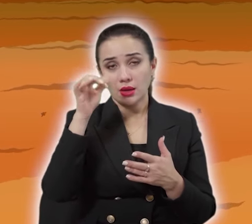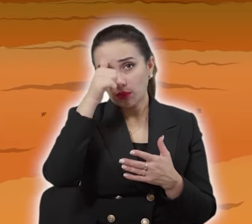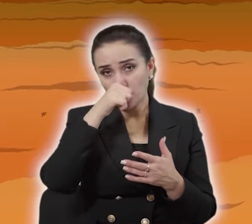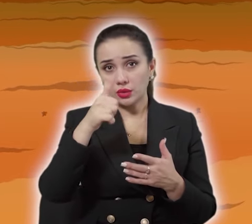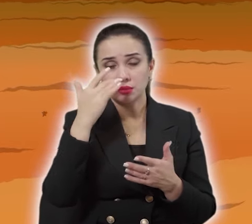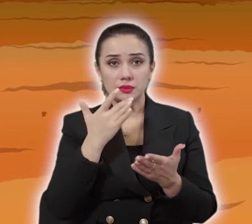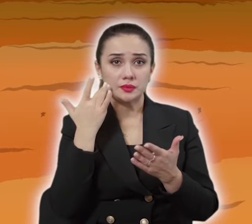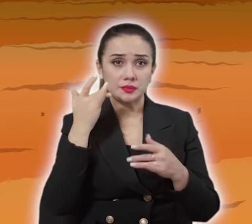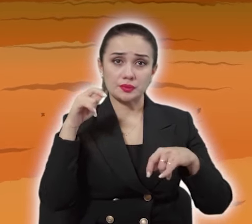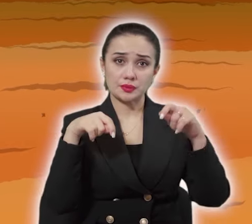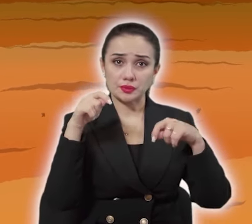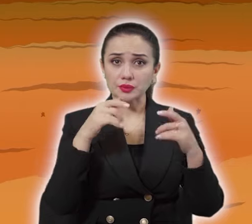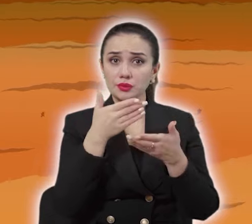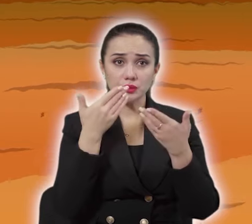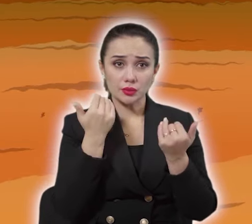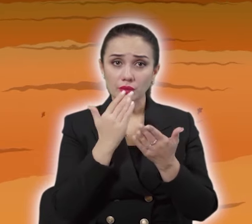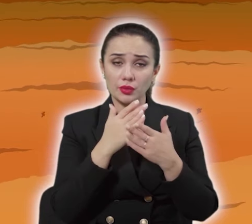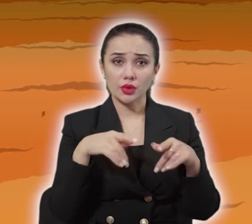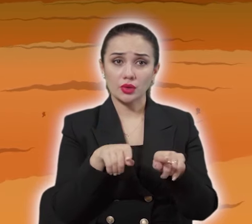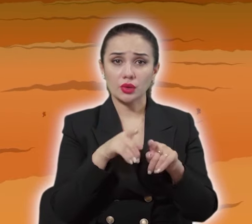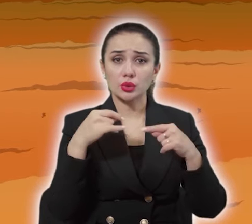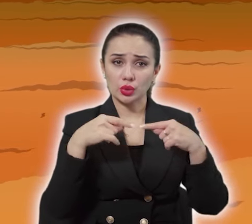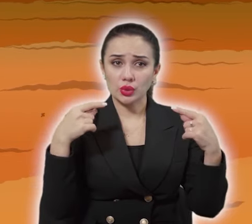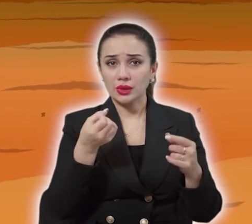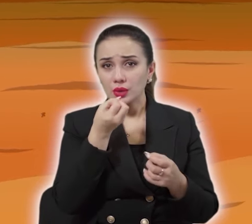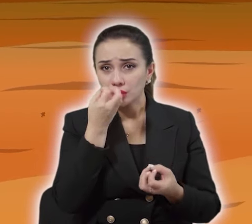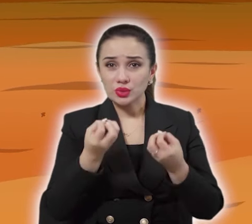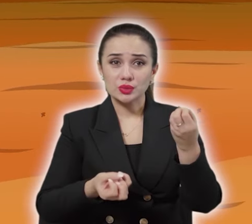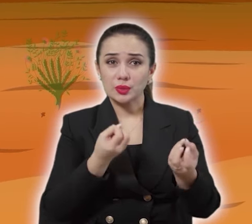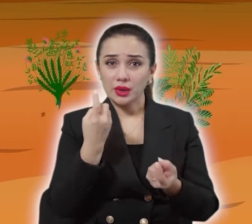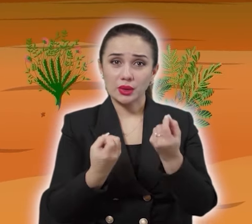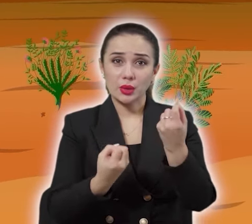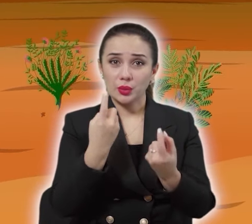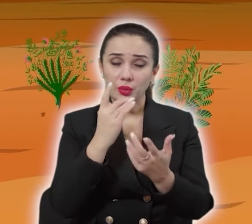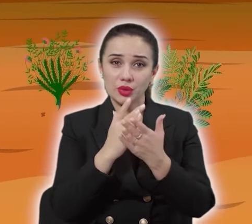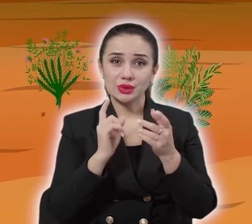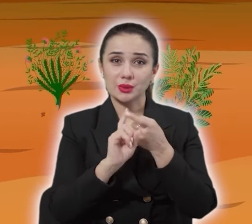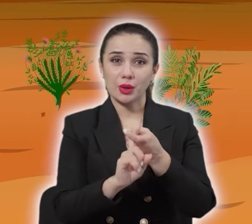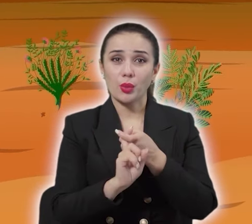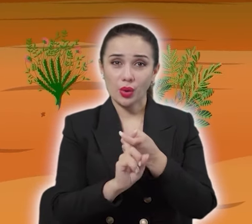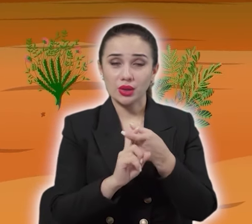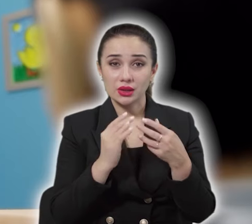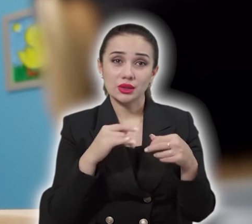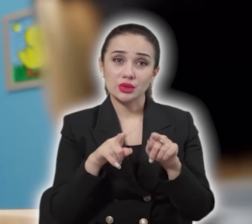oylari orasida. Odatdagidek yog'ingarchilik bo'lmagan yillarda turli xil gullarning paydo bo'lishi bilan